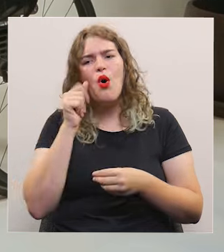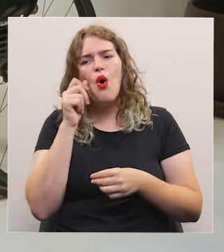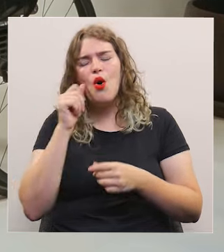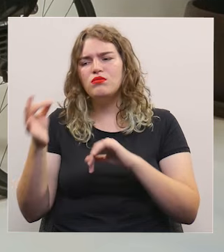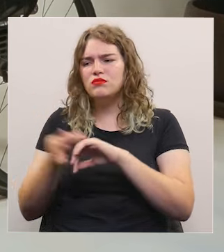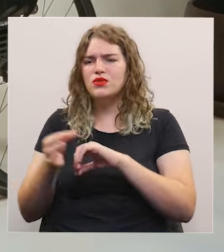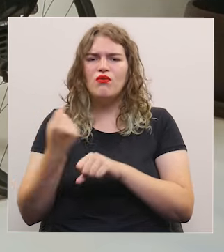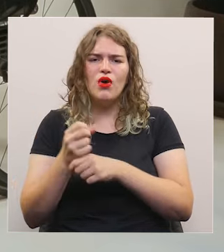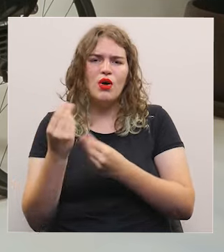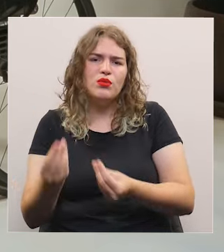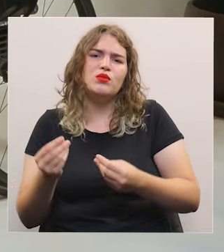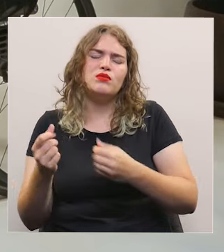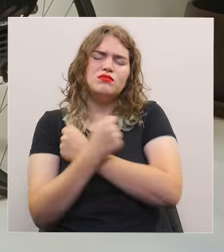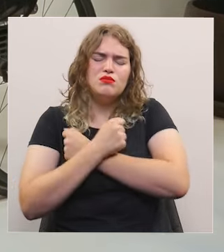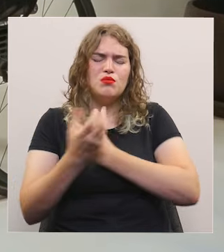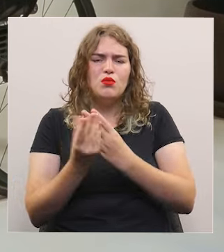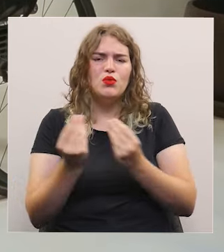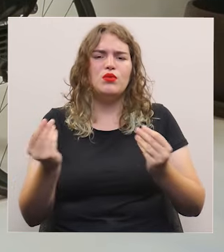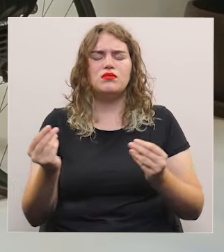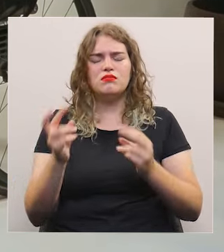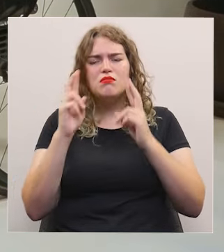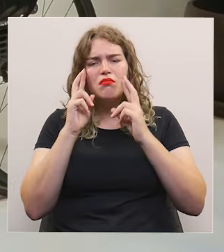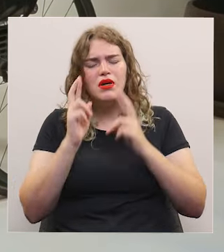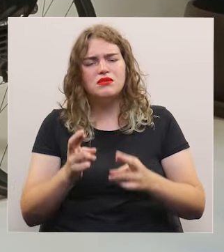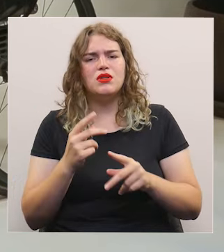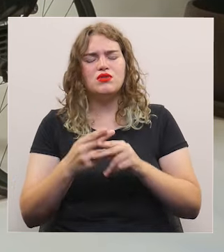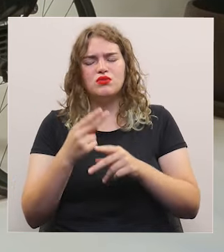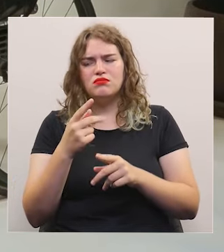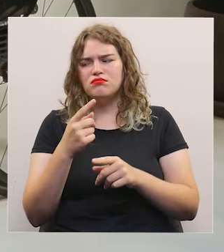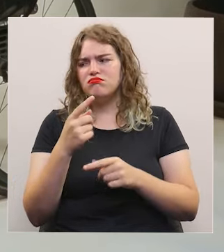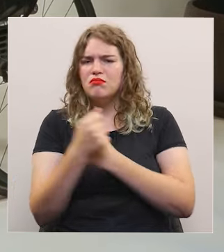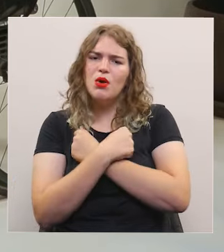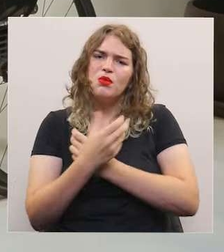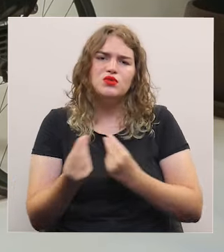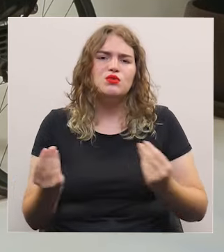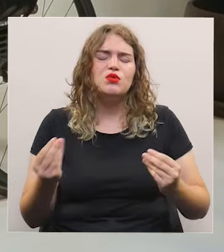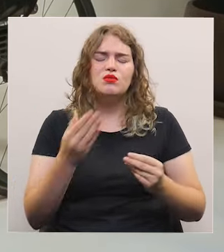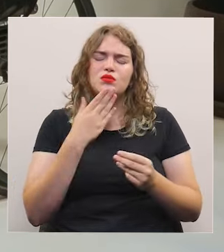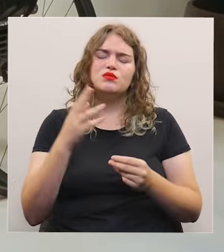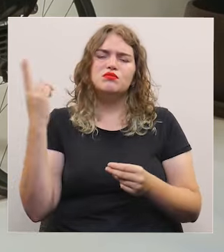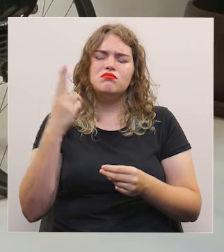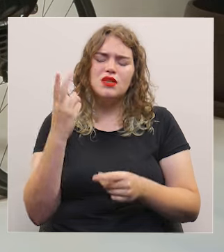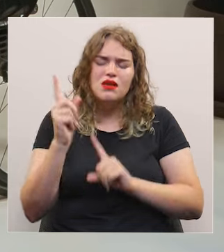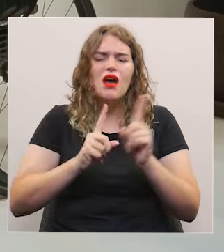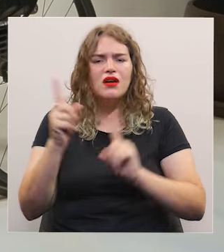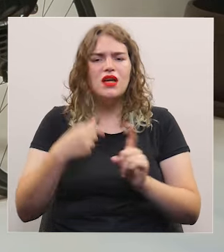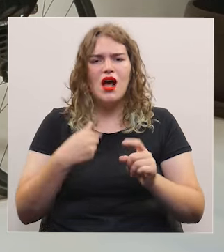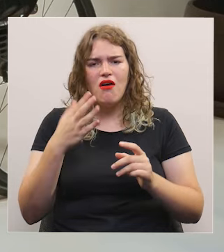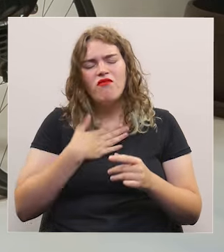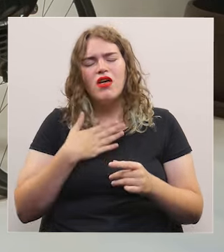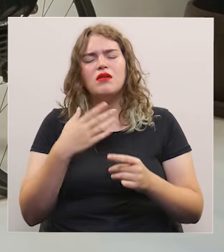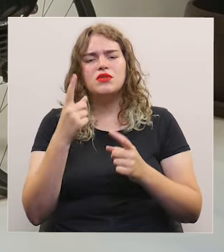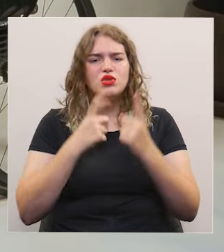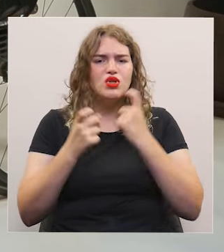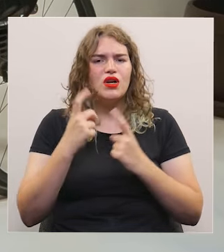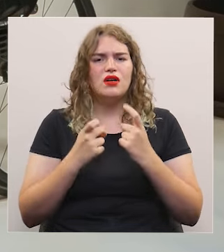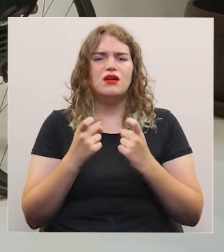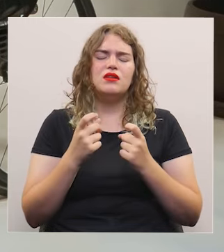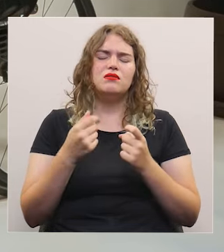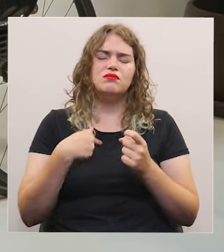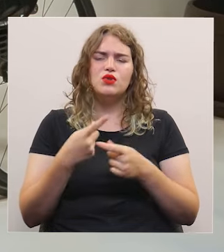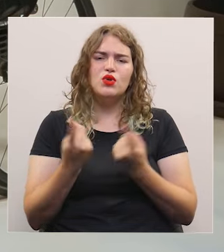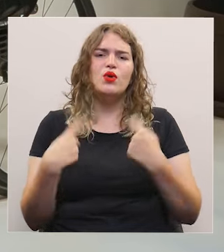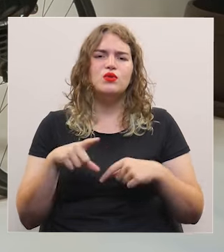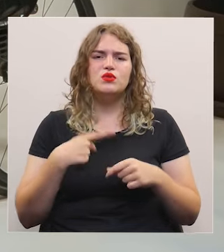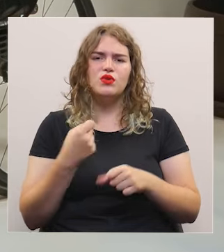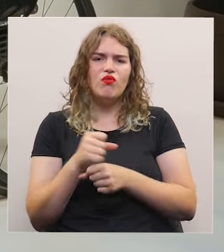Dumnezeu lângă mine, atâta de bun și de iubitor și mă respectă și mă iubește și mulțumesc lui Dumnezeu că mi l-a dat chiar prin încercare prin care trecem. Noi ne suntem